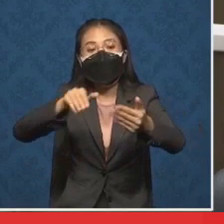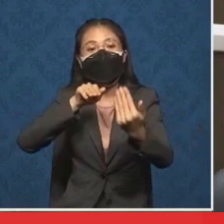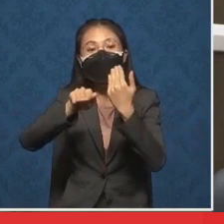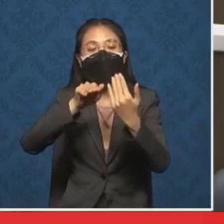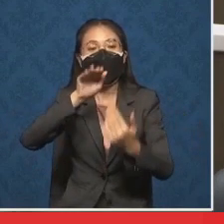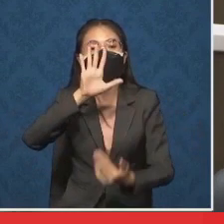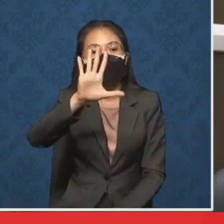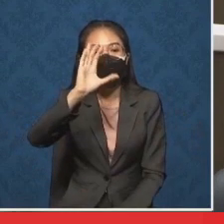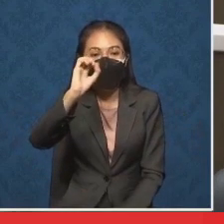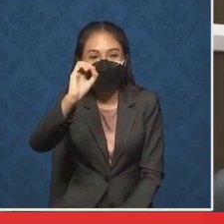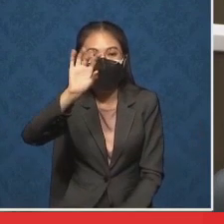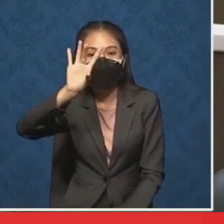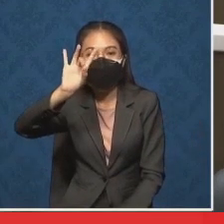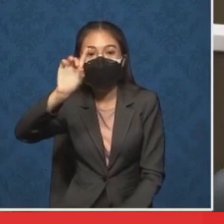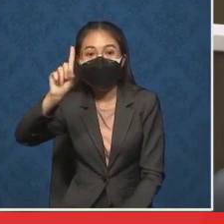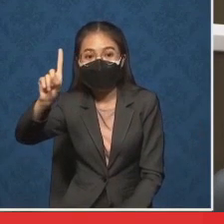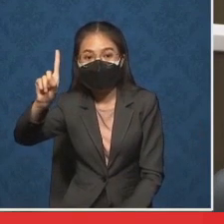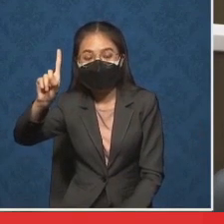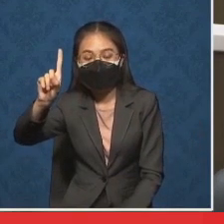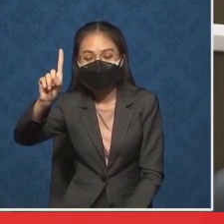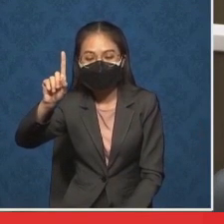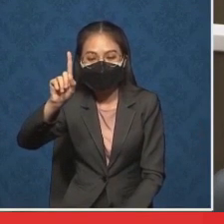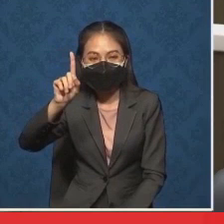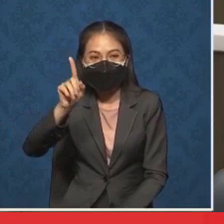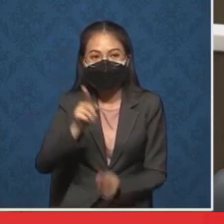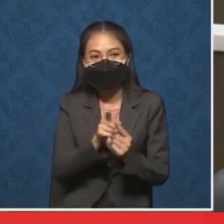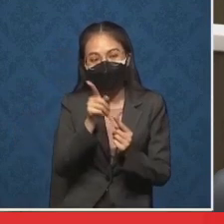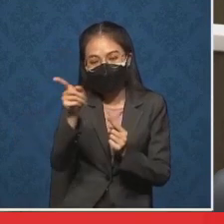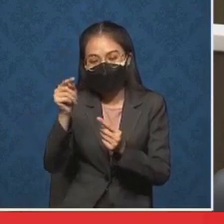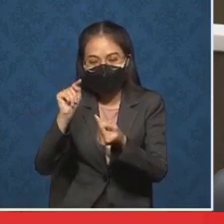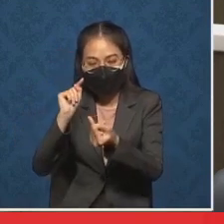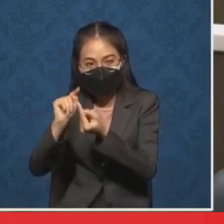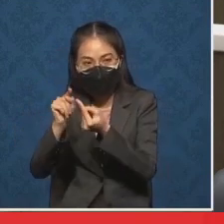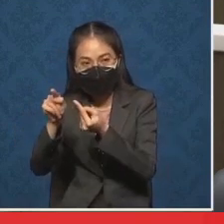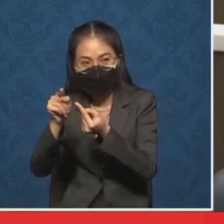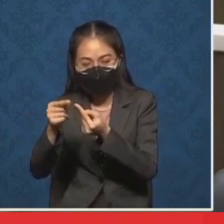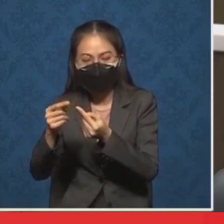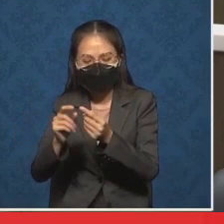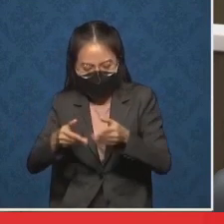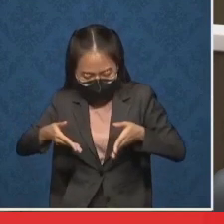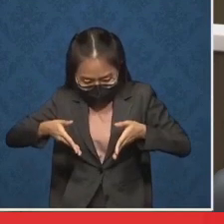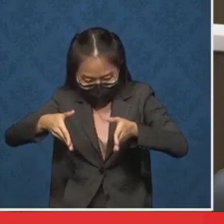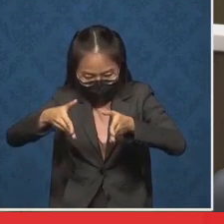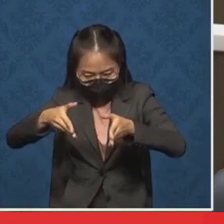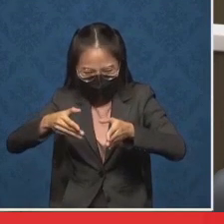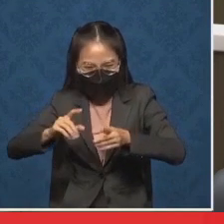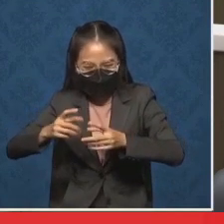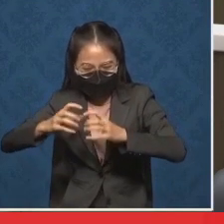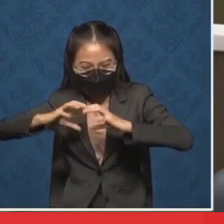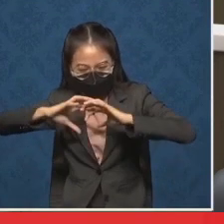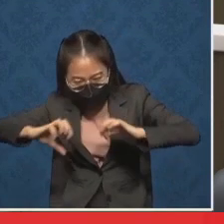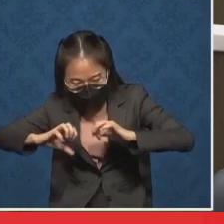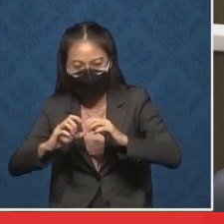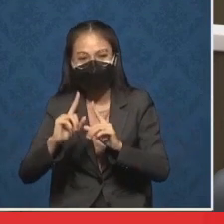5081สายบ้านทุ่งเกษมไปบ้านกระแอกจากสี่แยกบ้านนาเลืองนั้นชำรุดมากนะครับก็ฝ